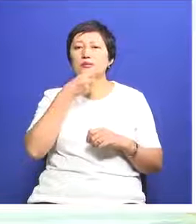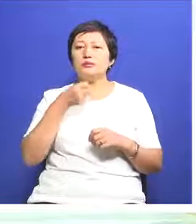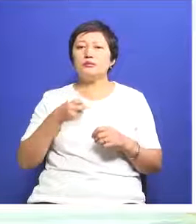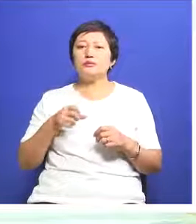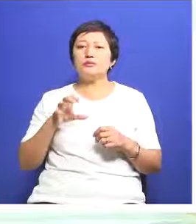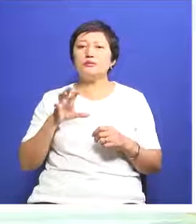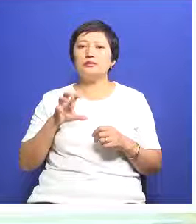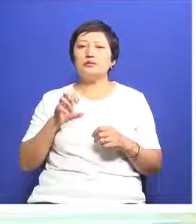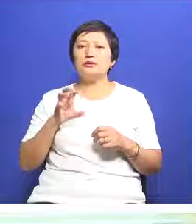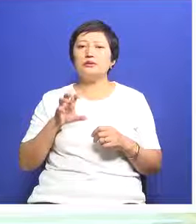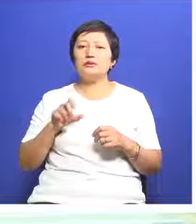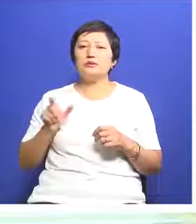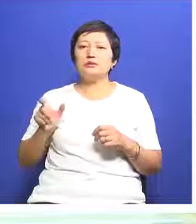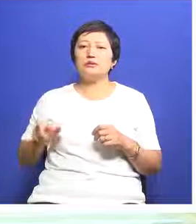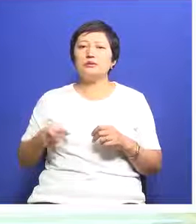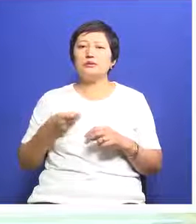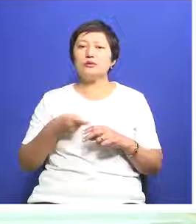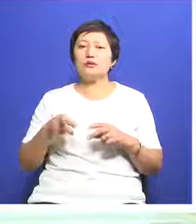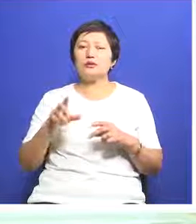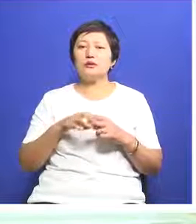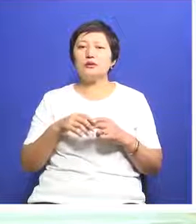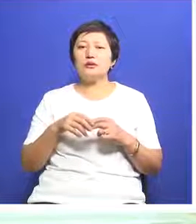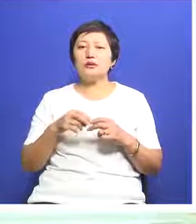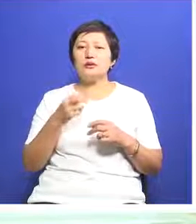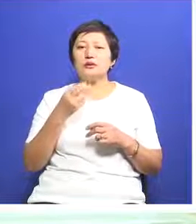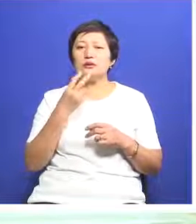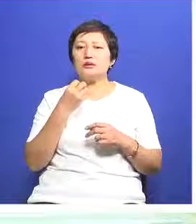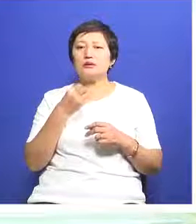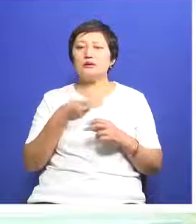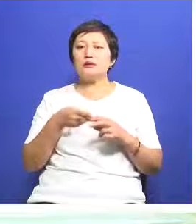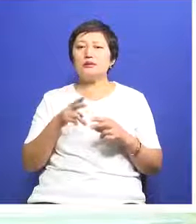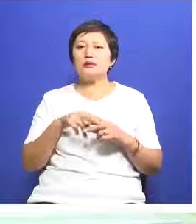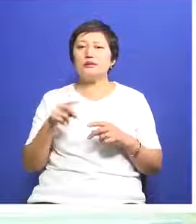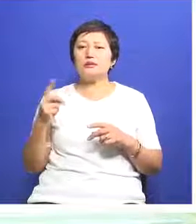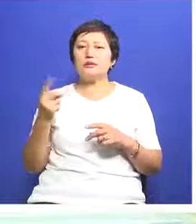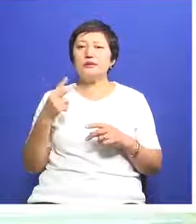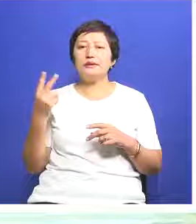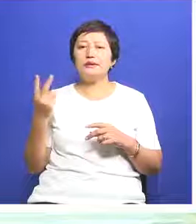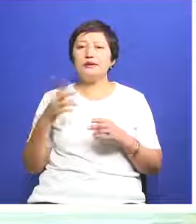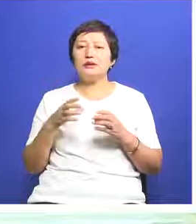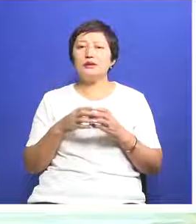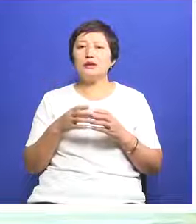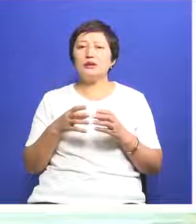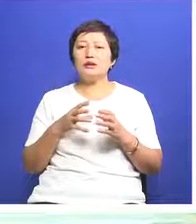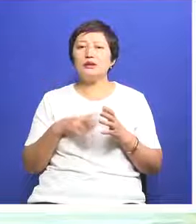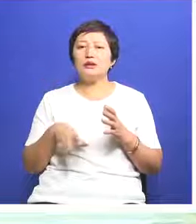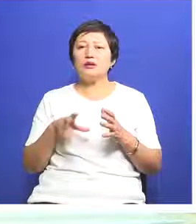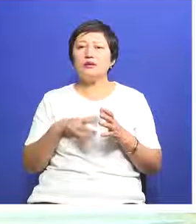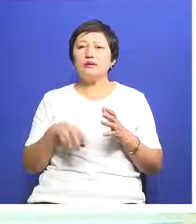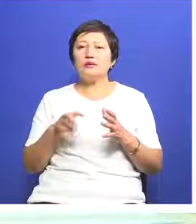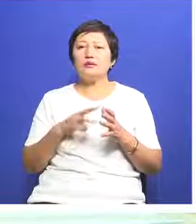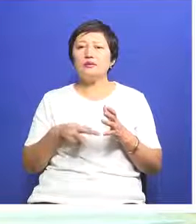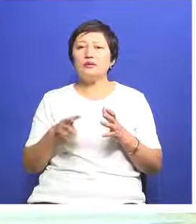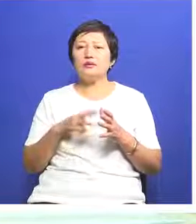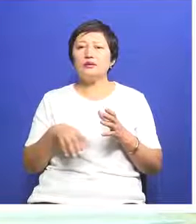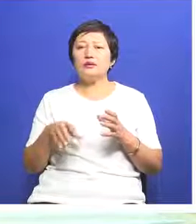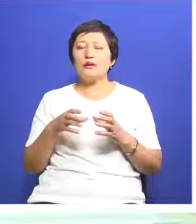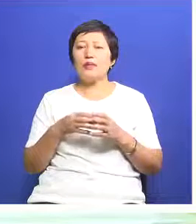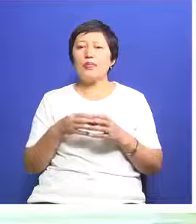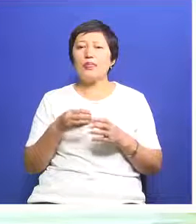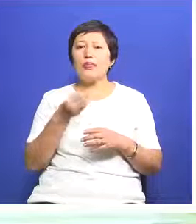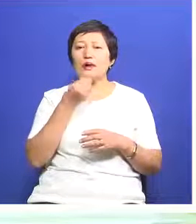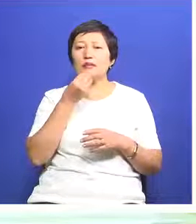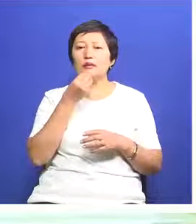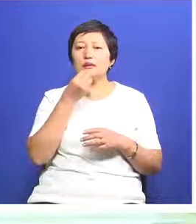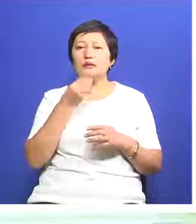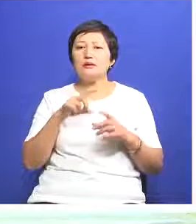орындық. Одан басқа жаңағы кішігірім бір екі жаңағы 50 адамдық, 30 адамдық жаңа